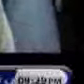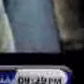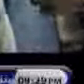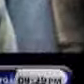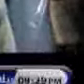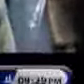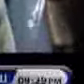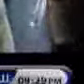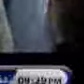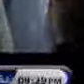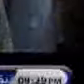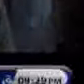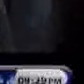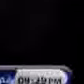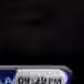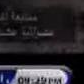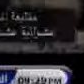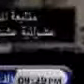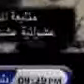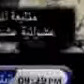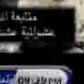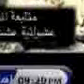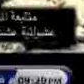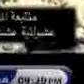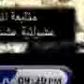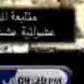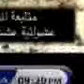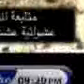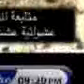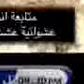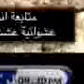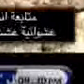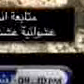مرور 10 شهور المتعاقد عليها.